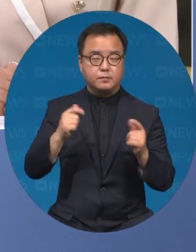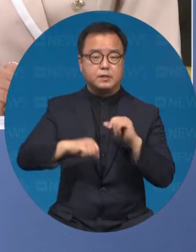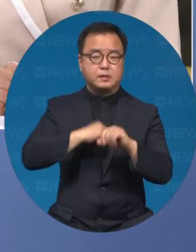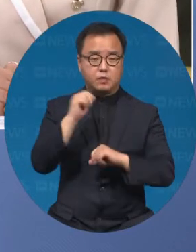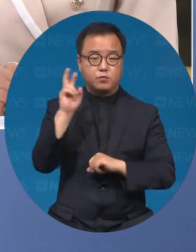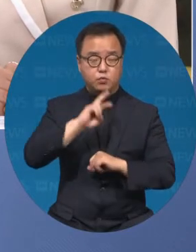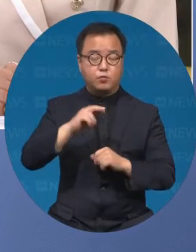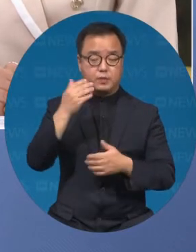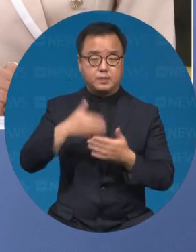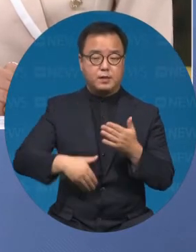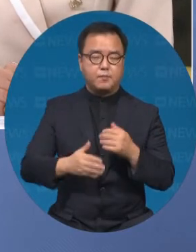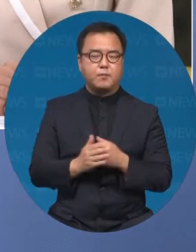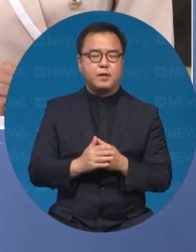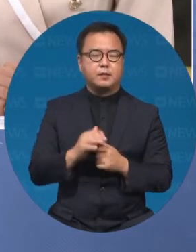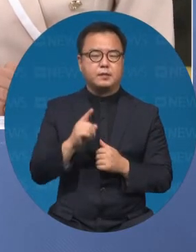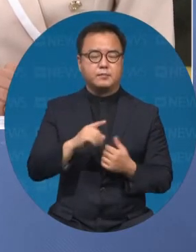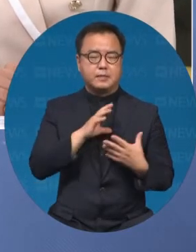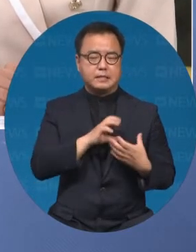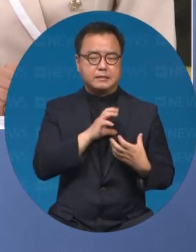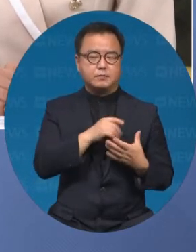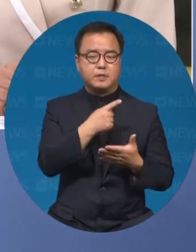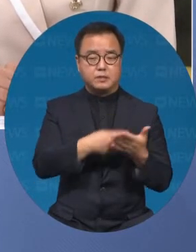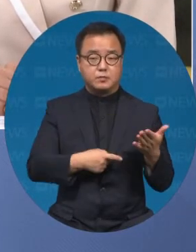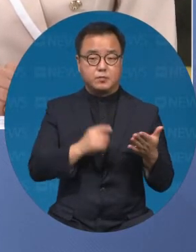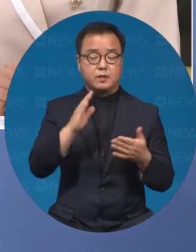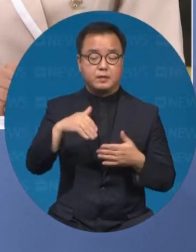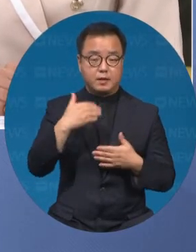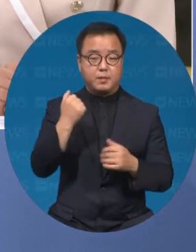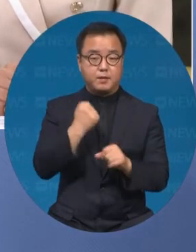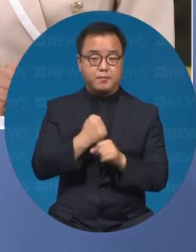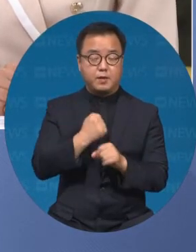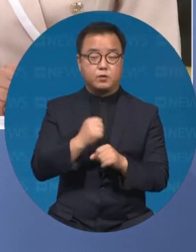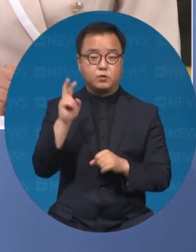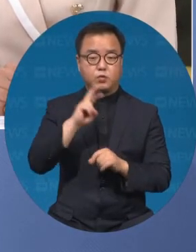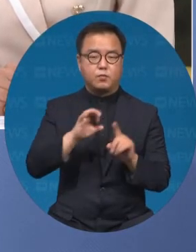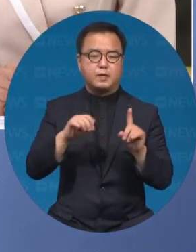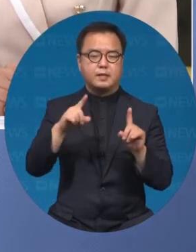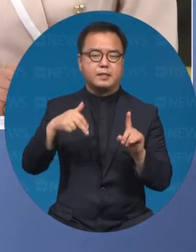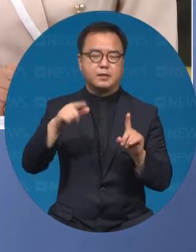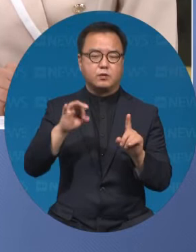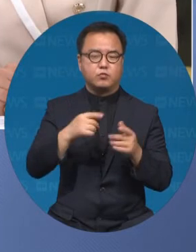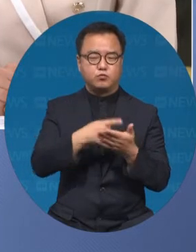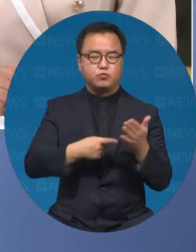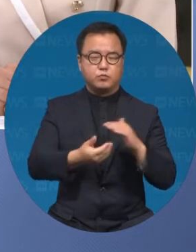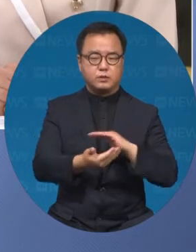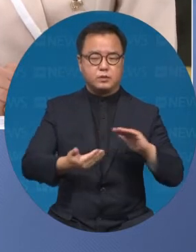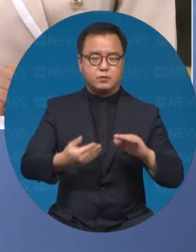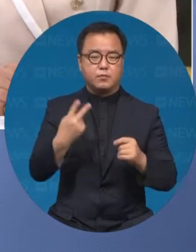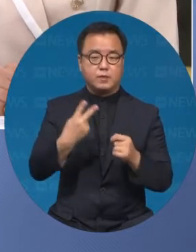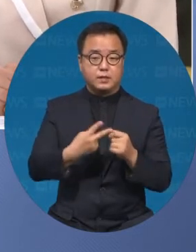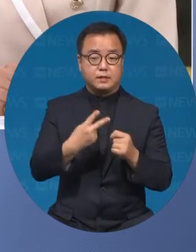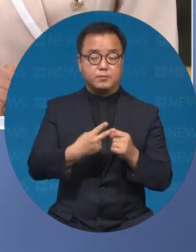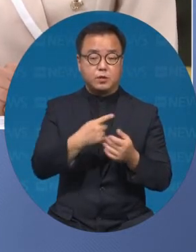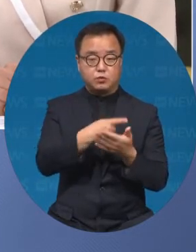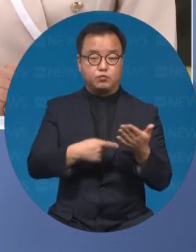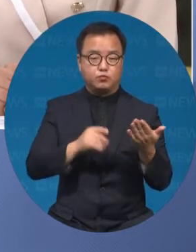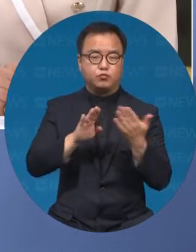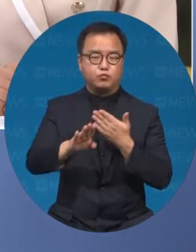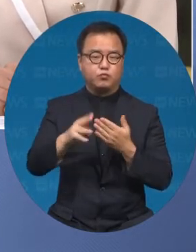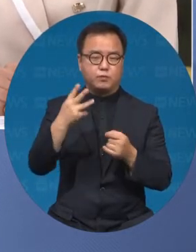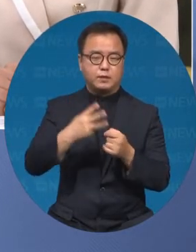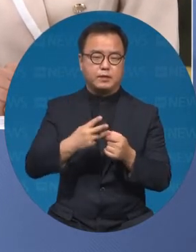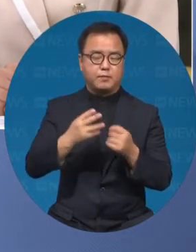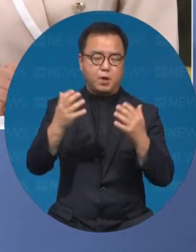소나틴에는 롤랑 디앙이 심장 수술 직후 작곡한 것으로 1악장은 수술 전의 상황, 2악장은 수술 후, 3악장은